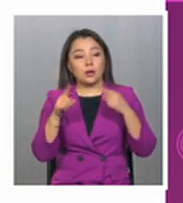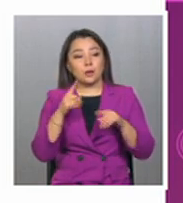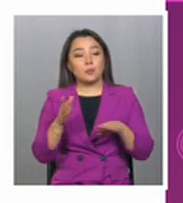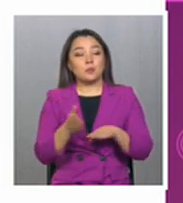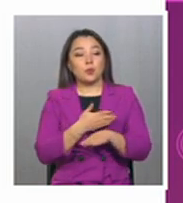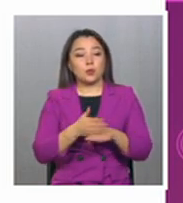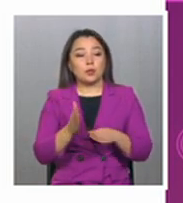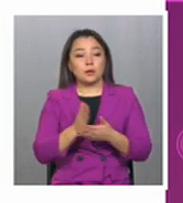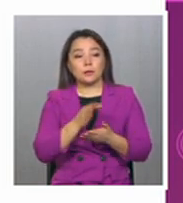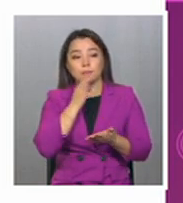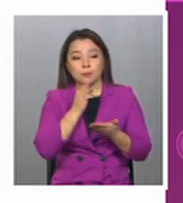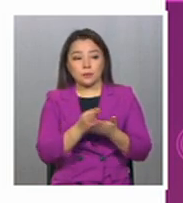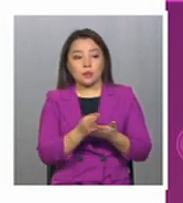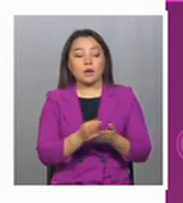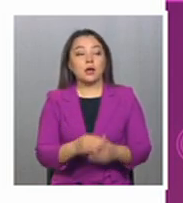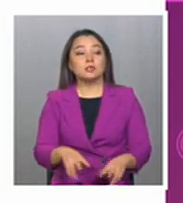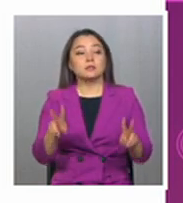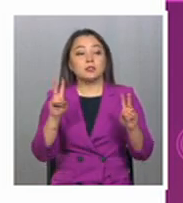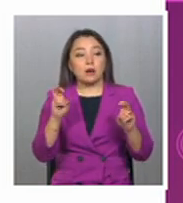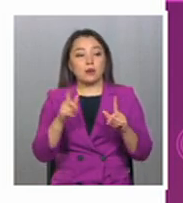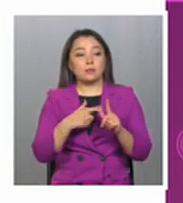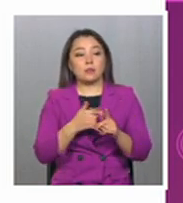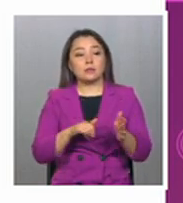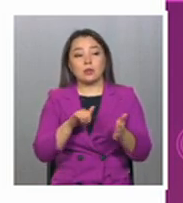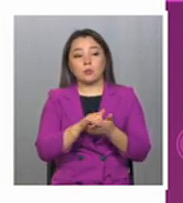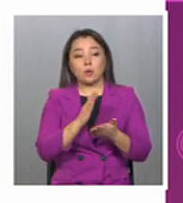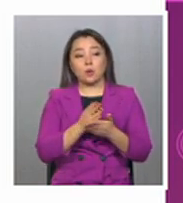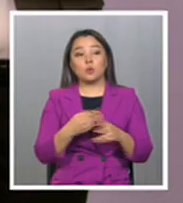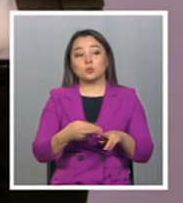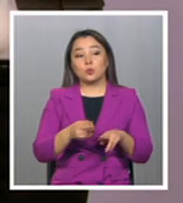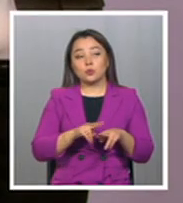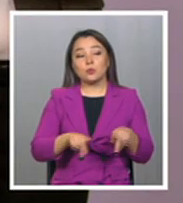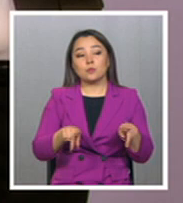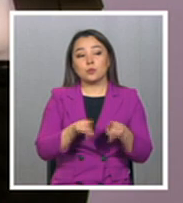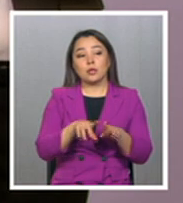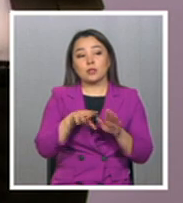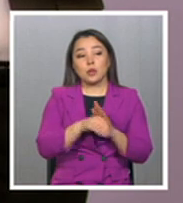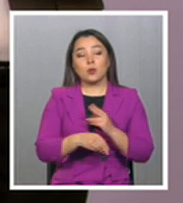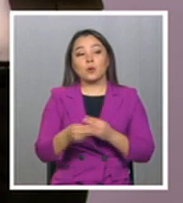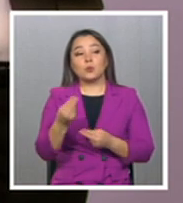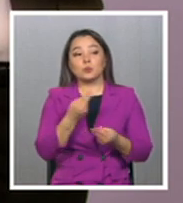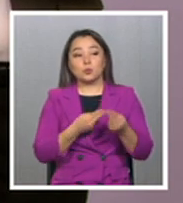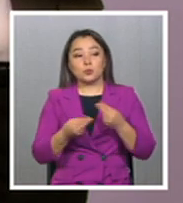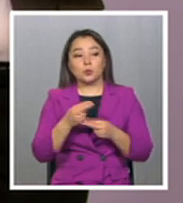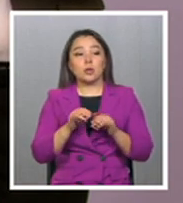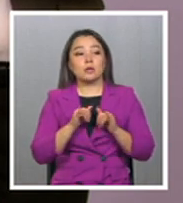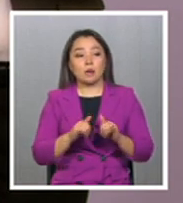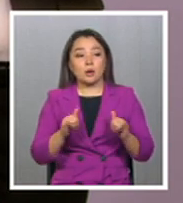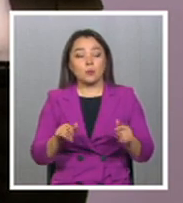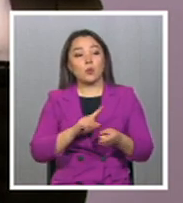бөліп, тақырып қоясыңдар, сонымен қатар балдар. Сюжеттің дамуындағы